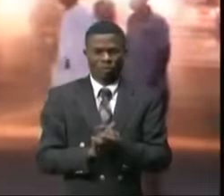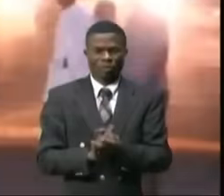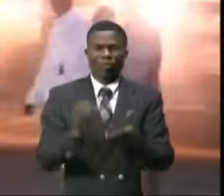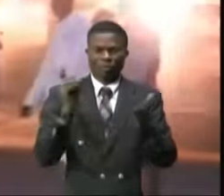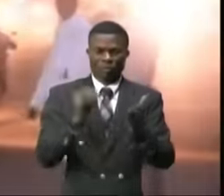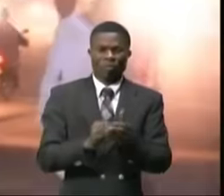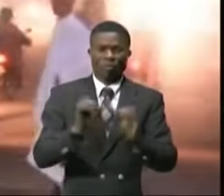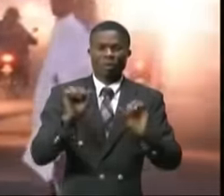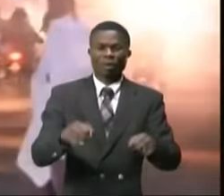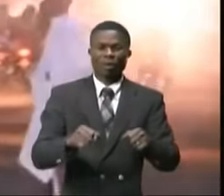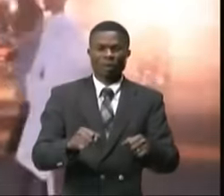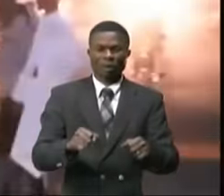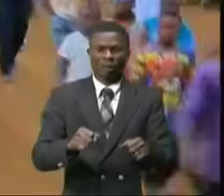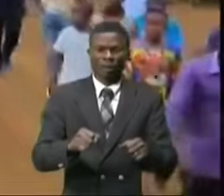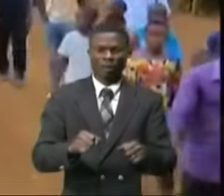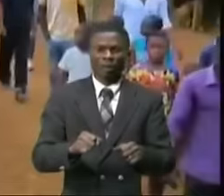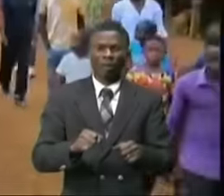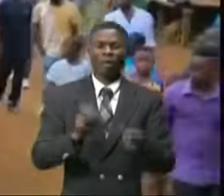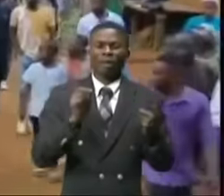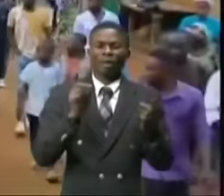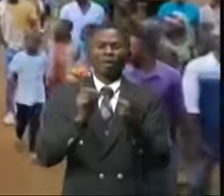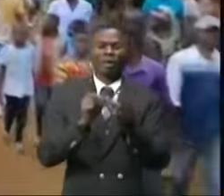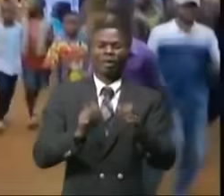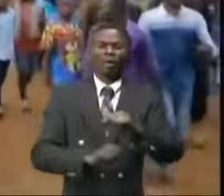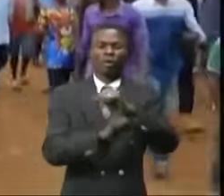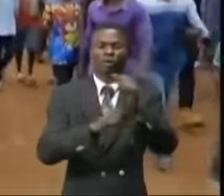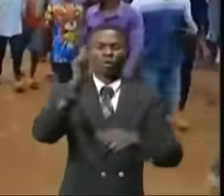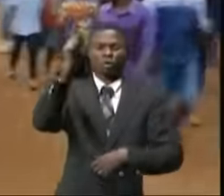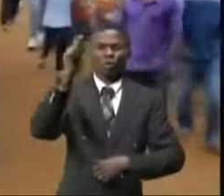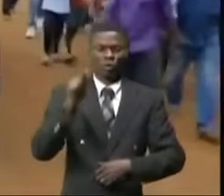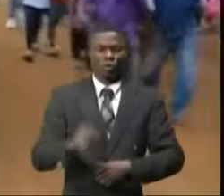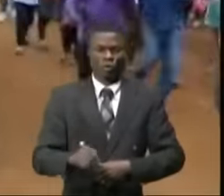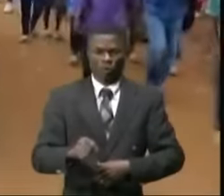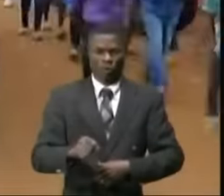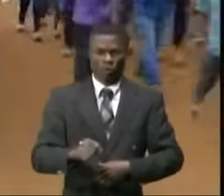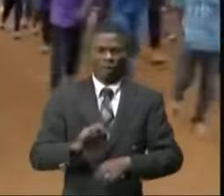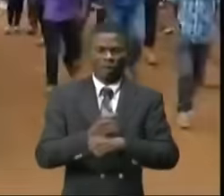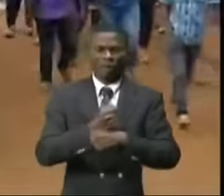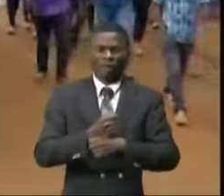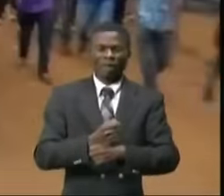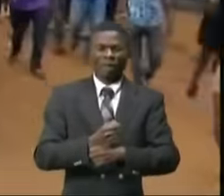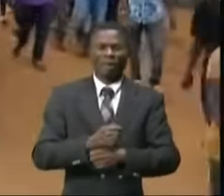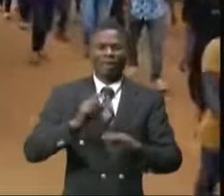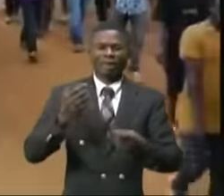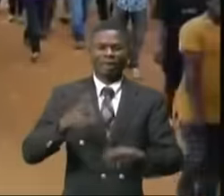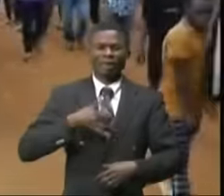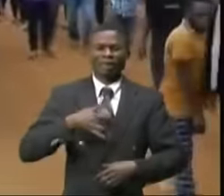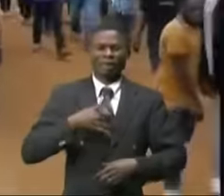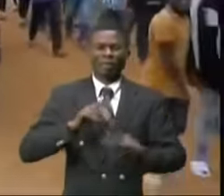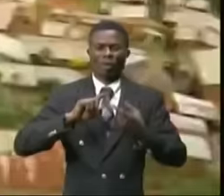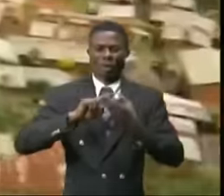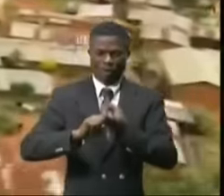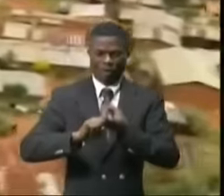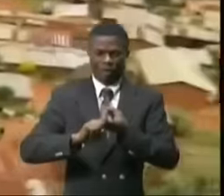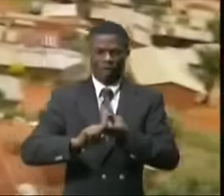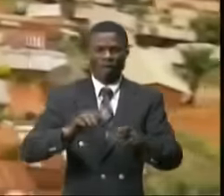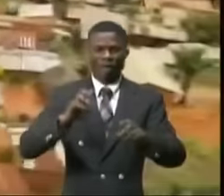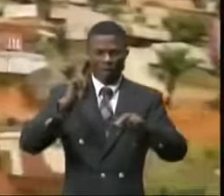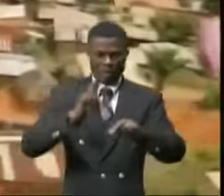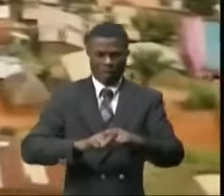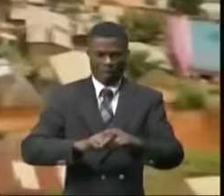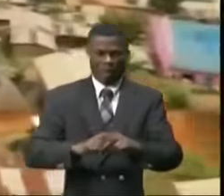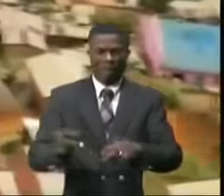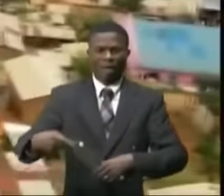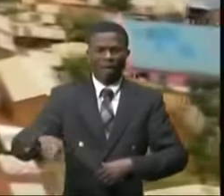également possible grâce à l'approche militaire et non militaire qui crée un sentiment de confiance qui s'est dorénavant installé sur toute